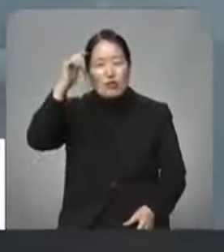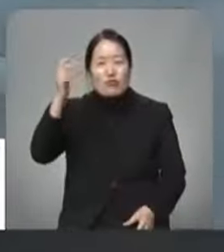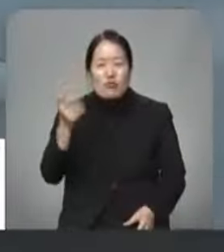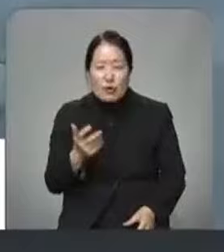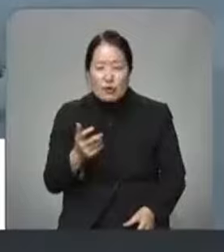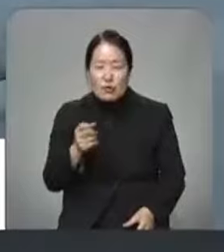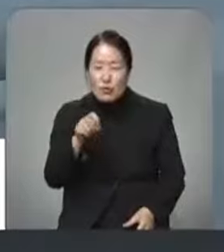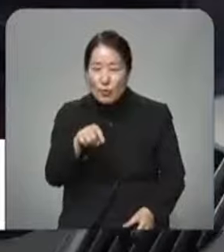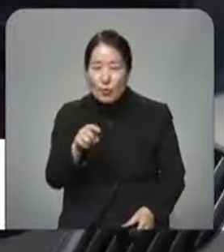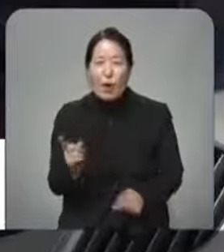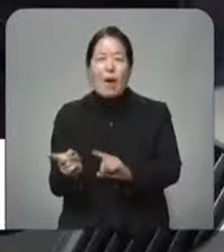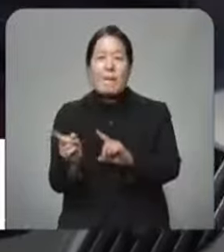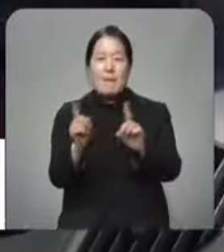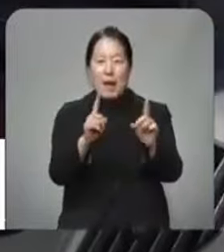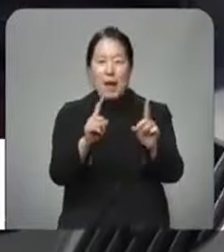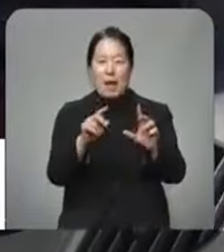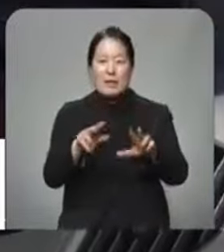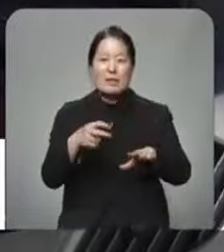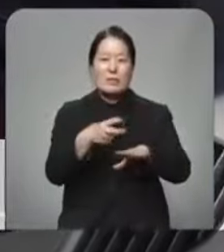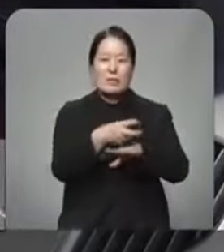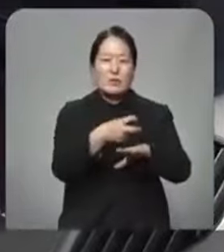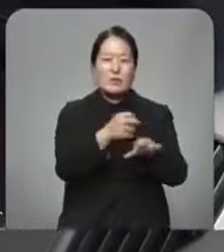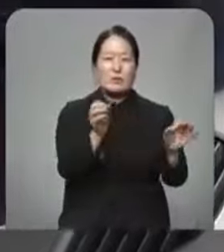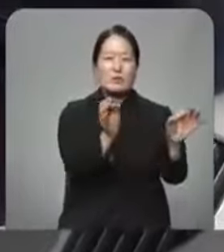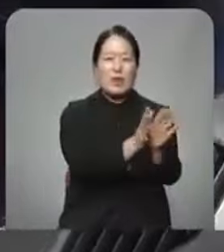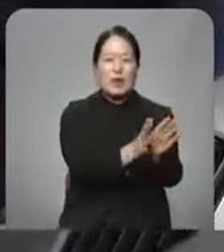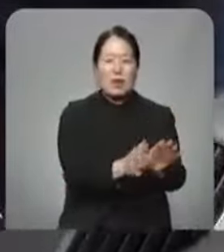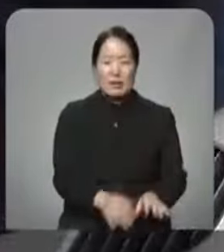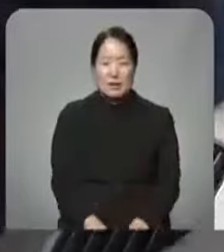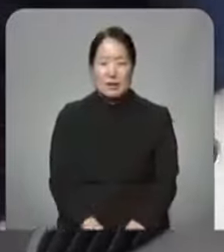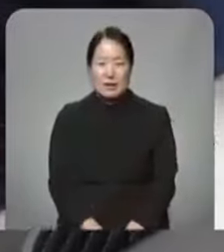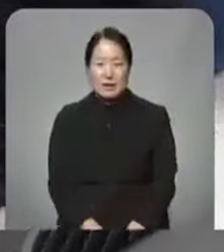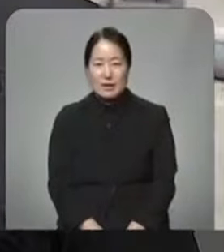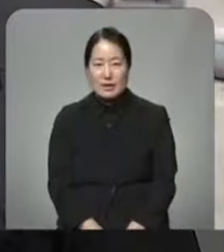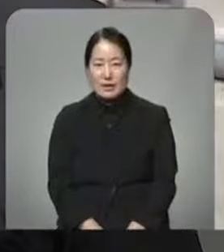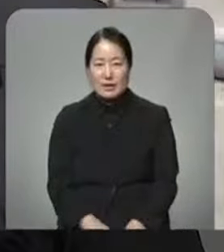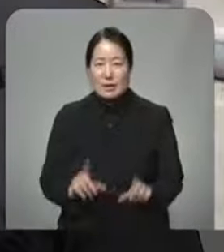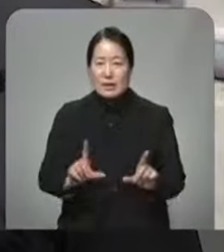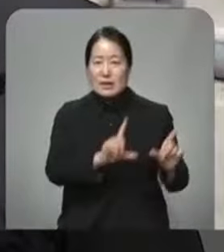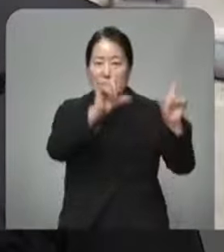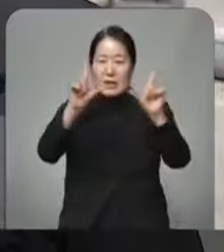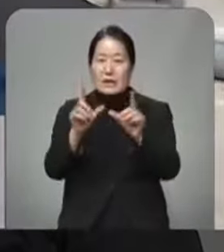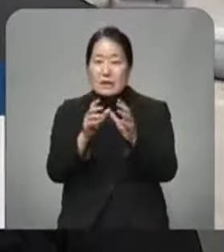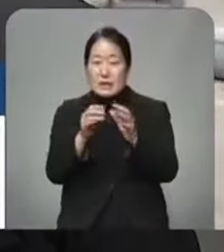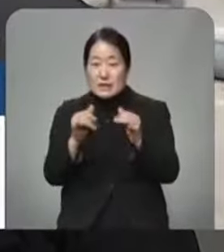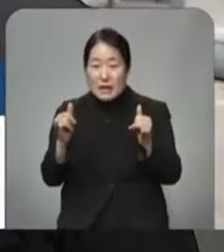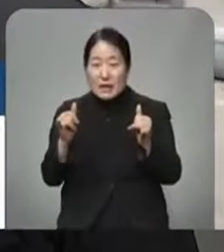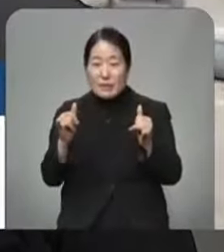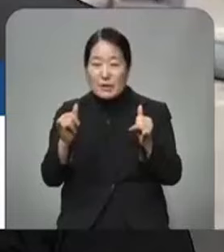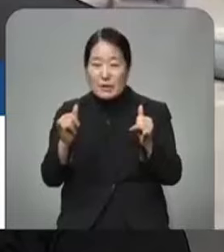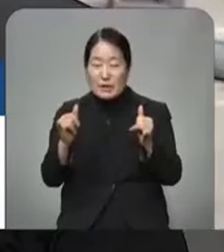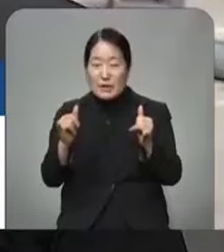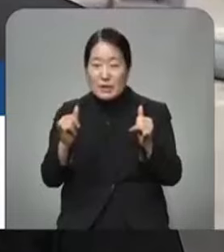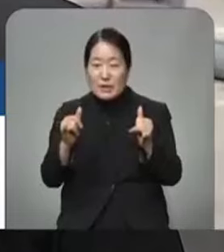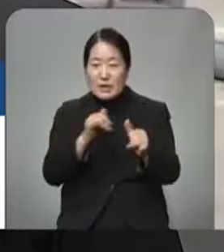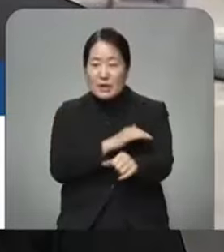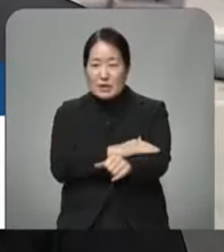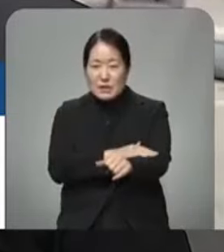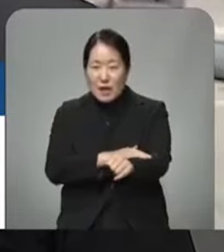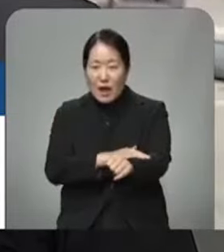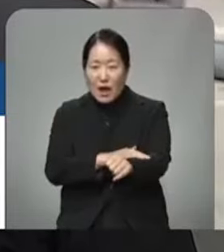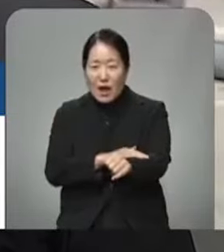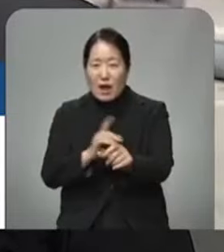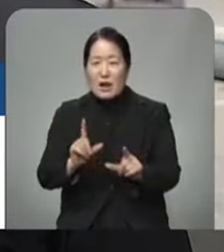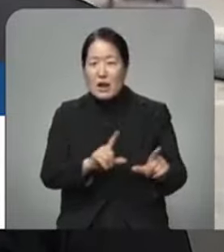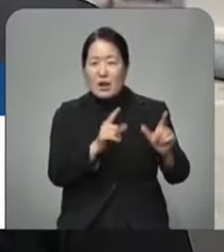다시 살려놨더니 이번엔 버스가 사라진 겁니다. 남은 사람들이 최소한으로서의 인간적인 삶을